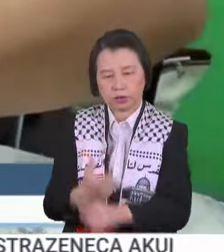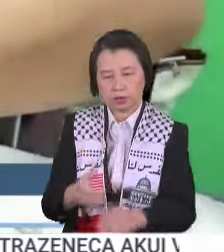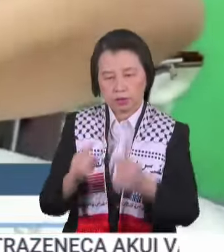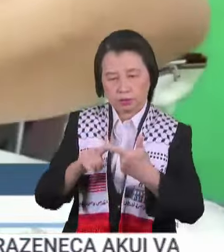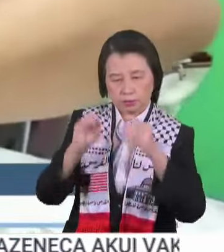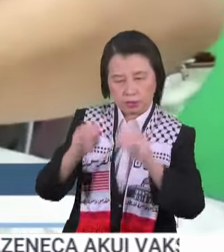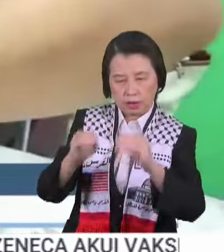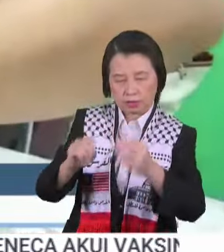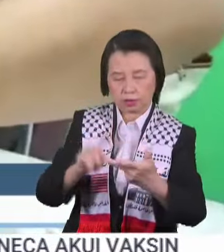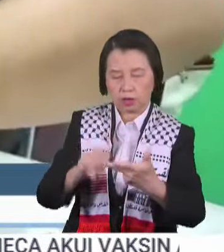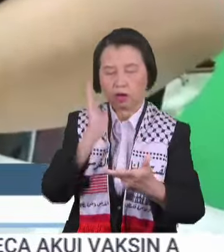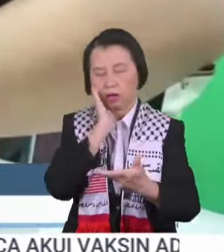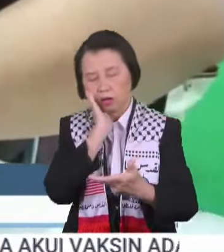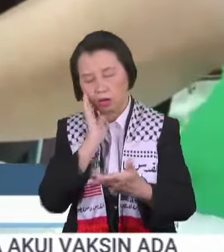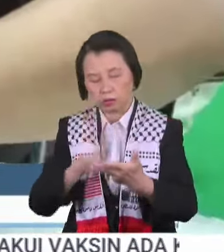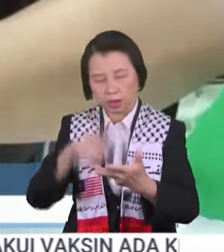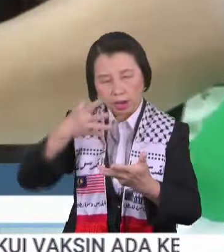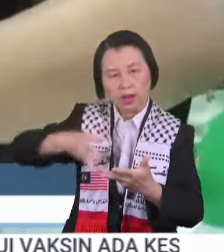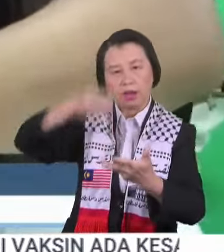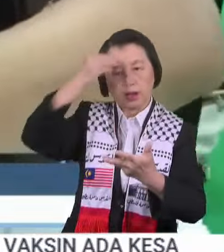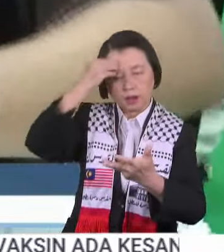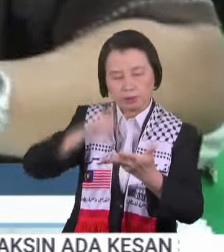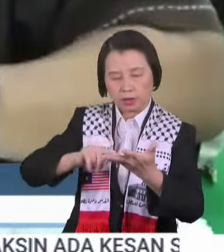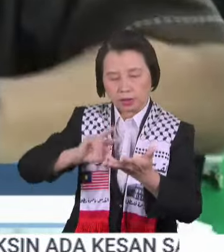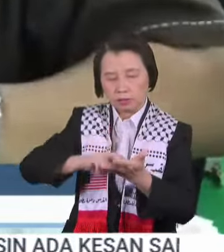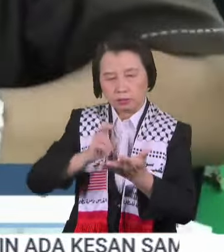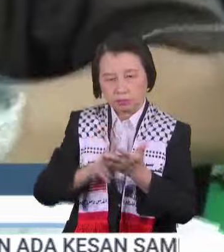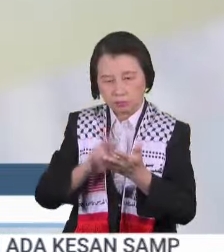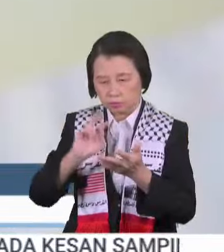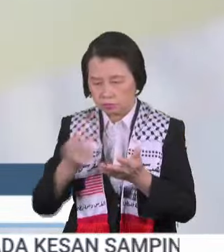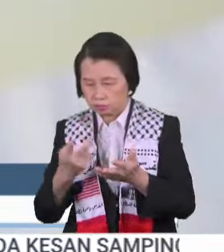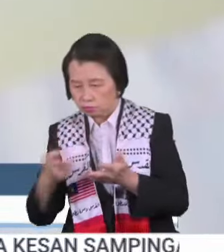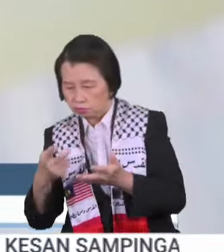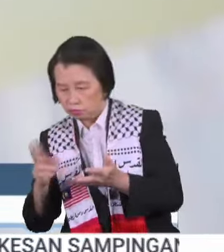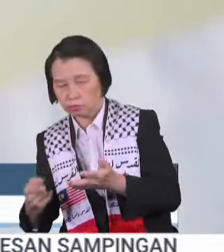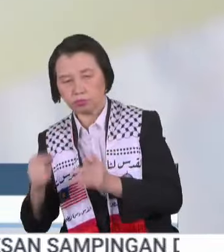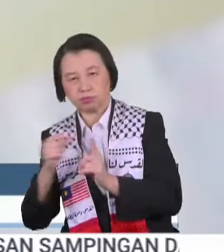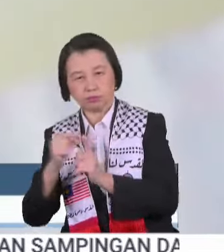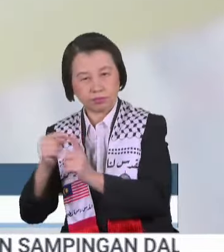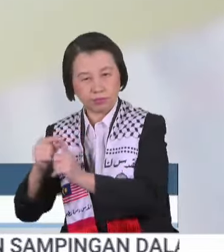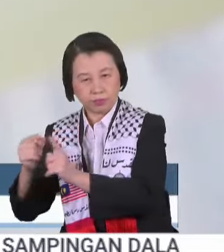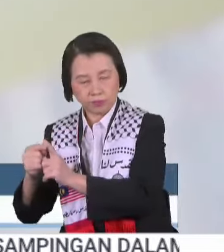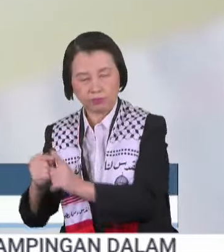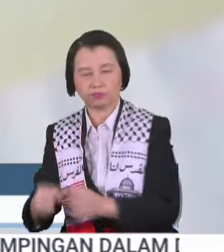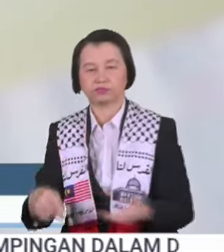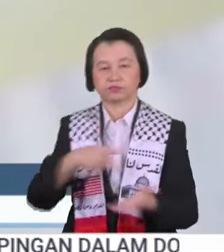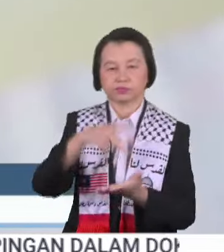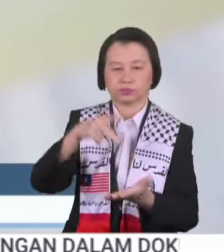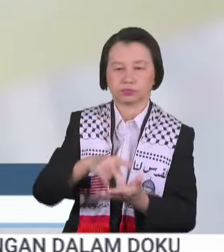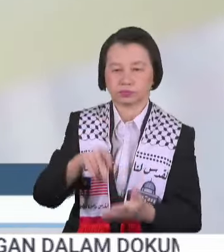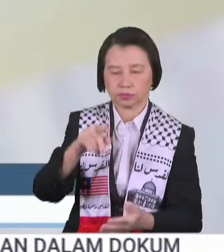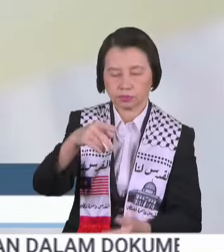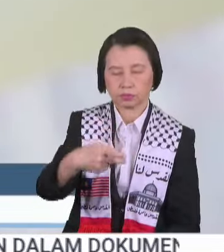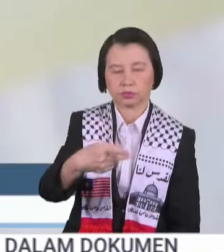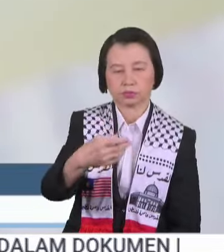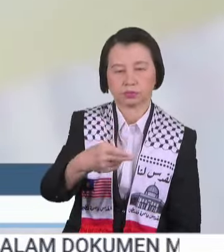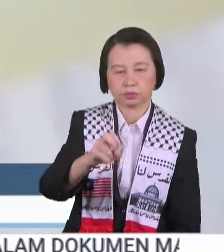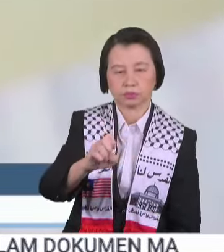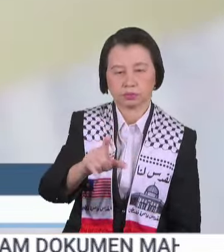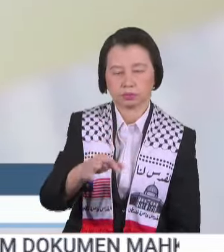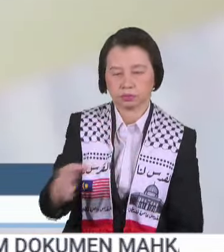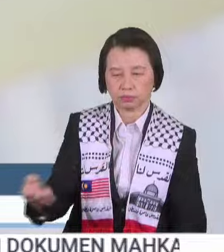pengajaran, pengajian, pembelajaran dan penterjemahan Al-Quran. Pusat pengembangan Al-Quran Darul Hana juga akan dihubungkan